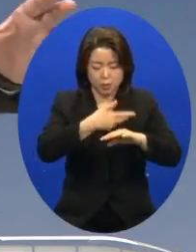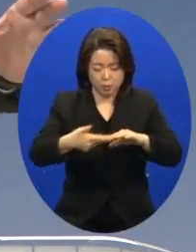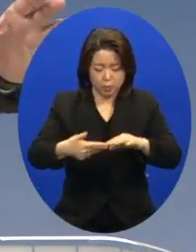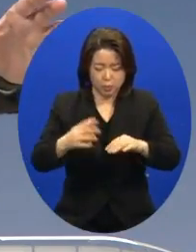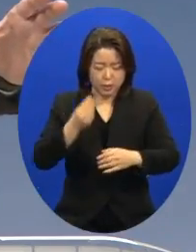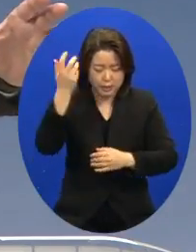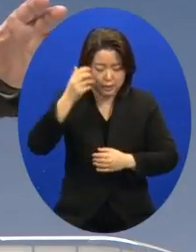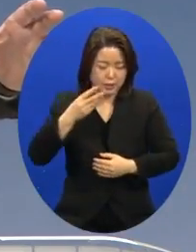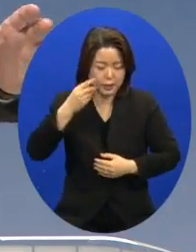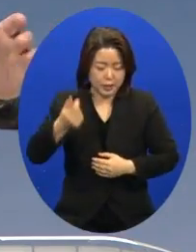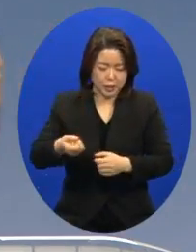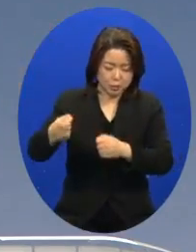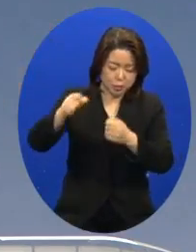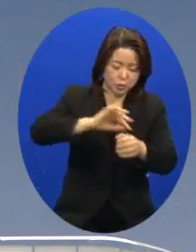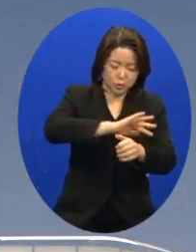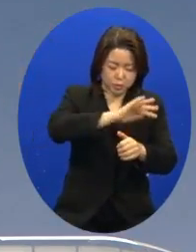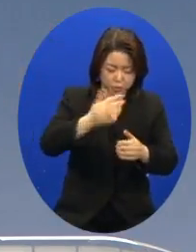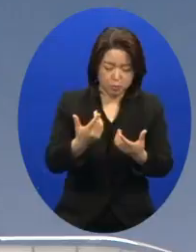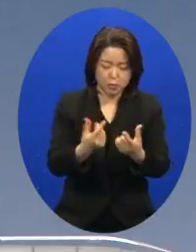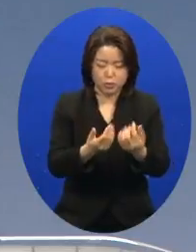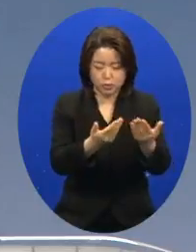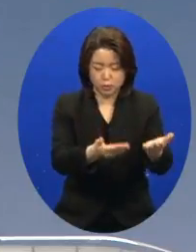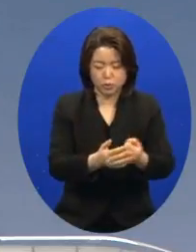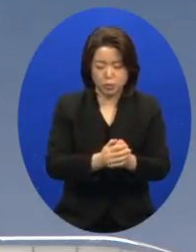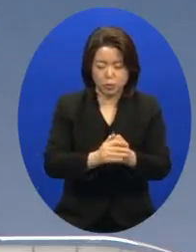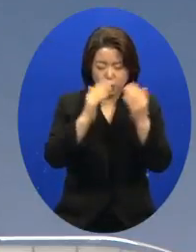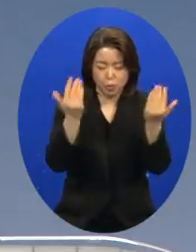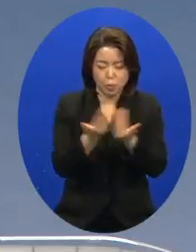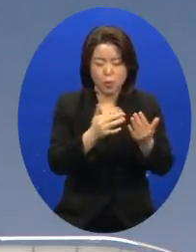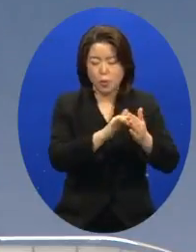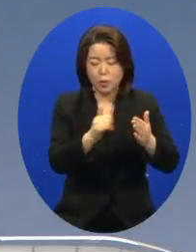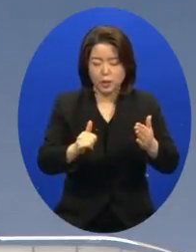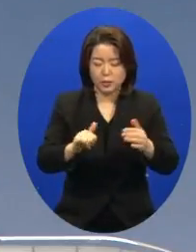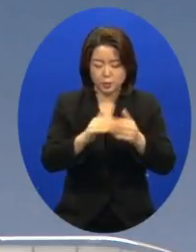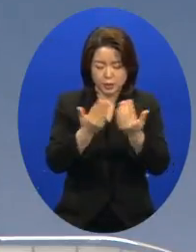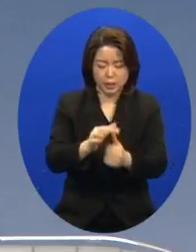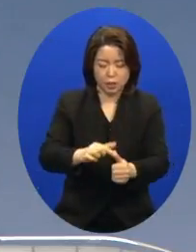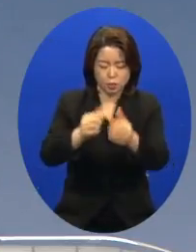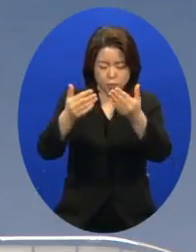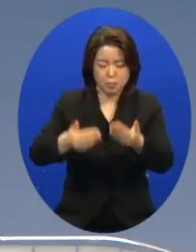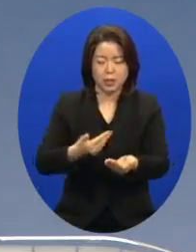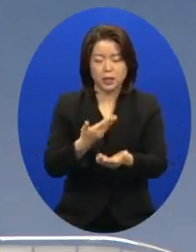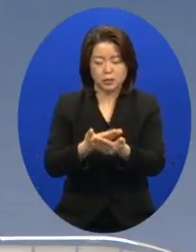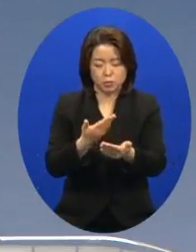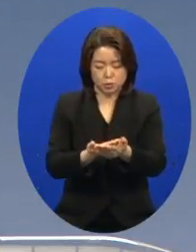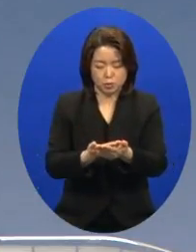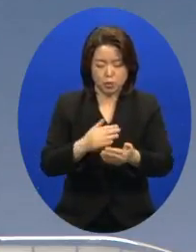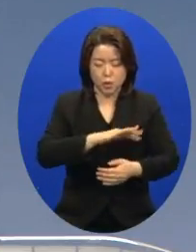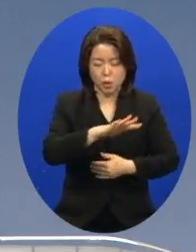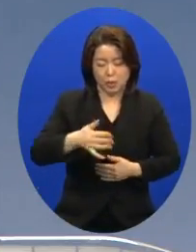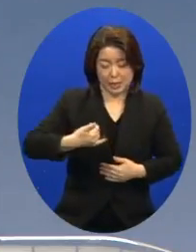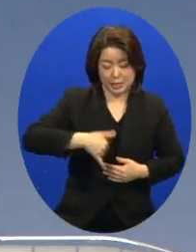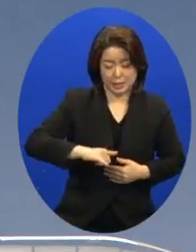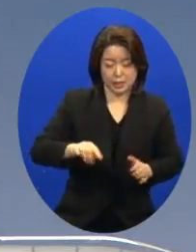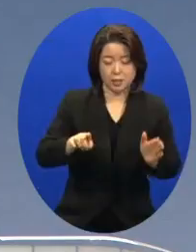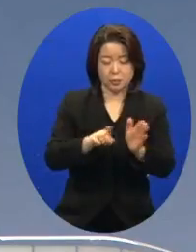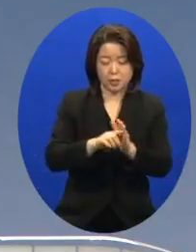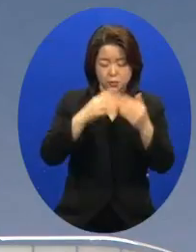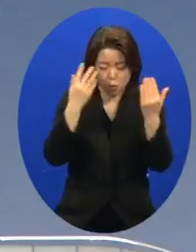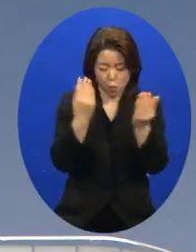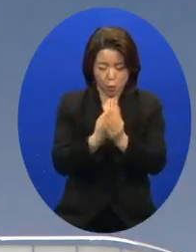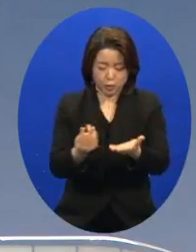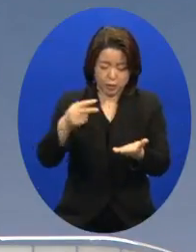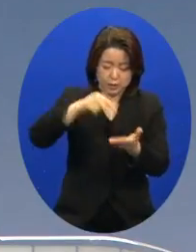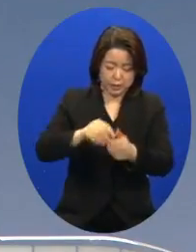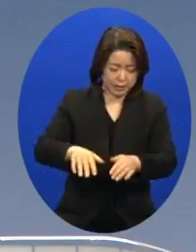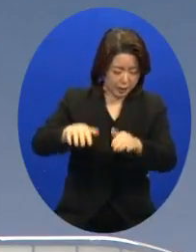기름으로 덮어 주시고 온 가족들이 다 구원을 받게 하시고 우리의 자녀들이 믿음으로 온전히 소개